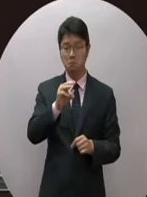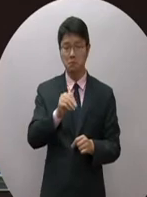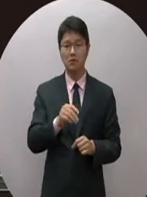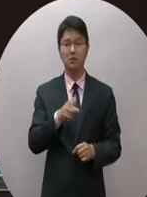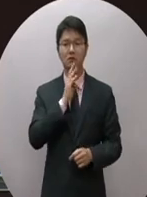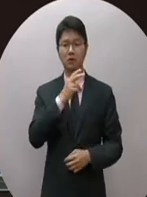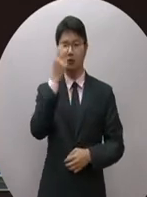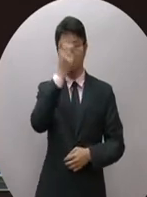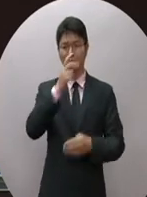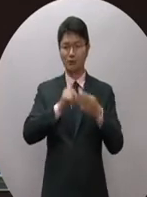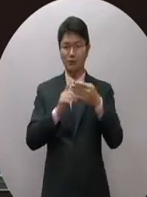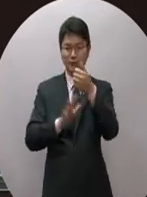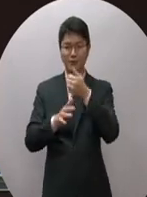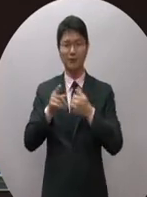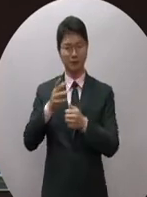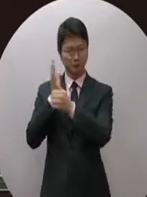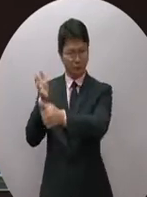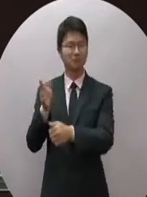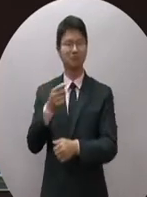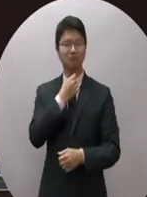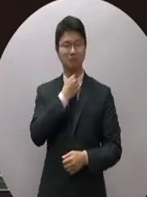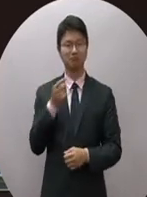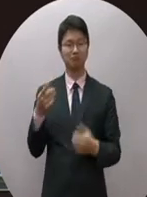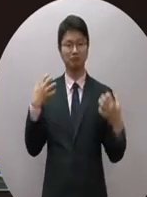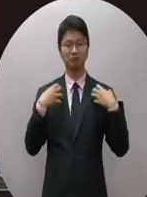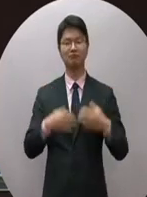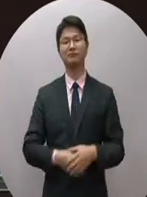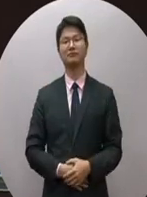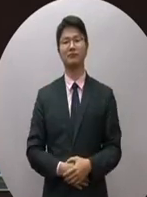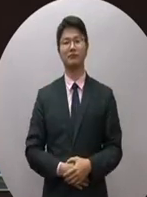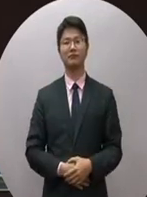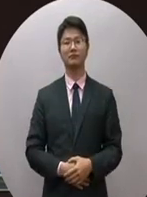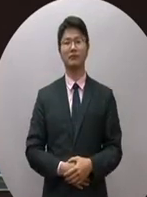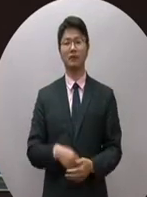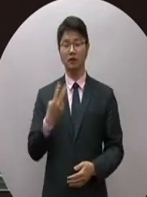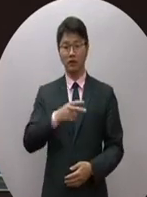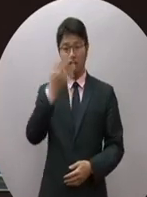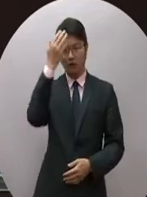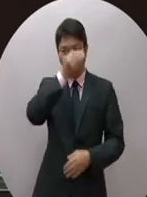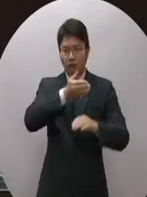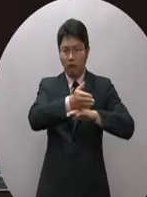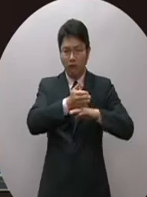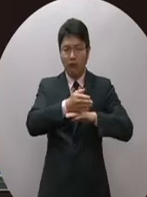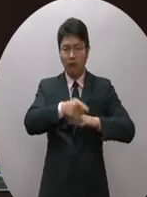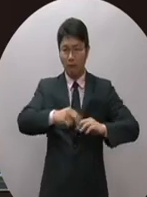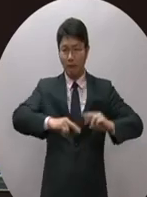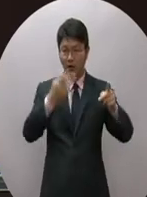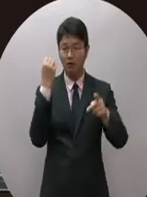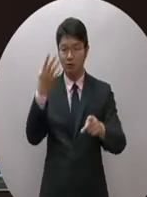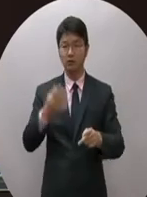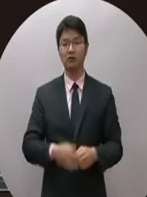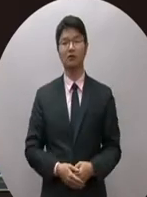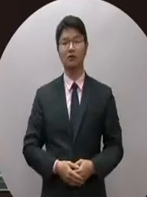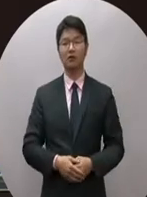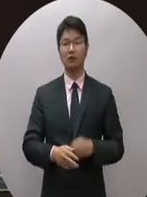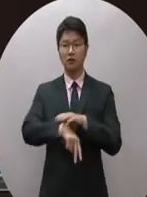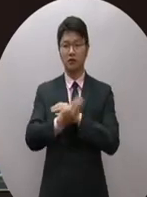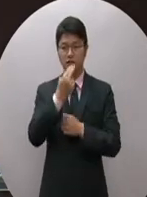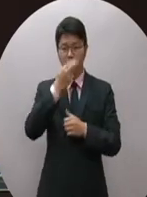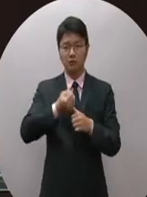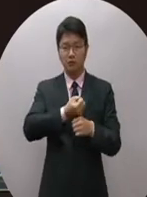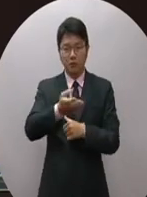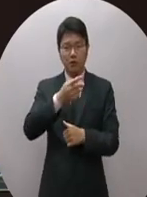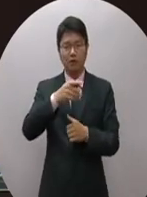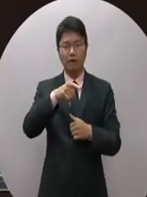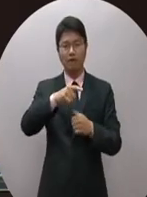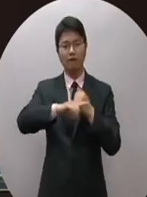主委试问。有关老车更新，在公务法修正后，我